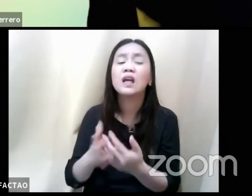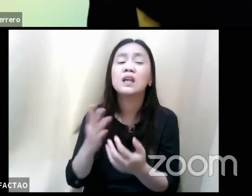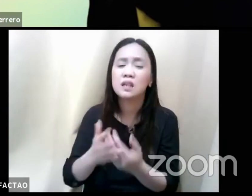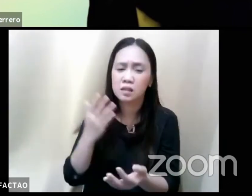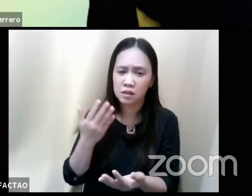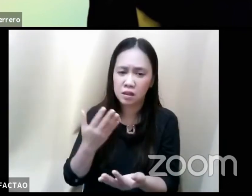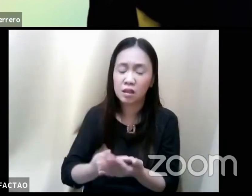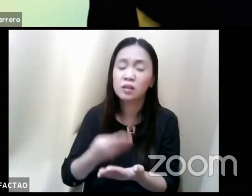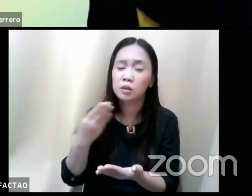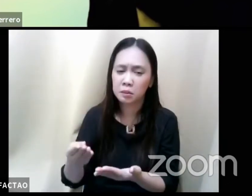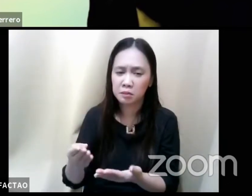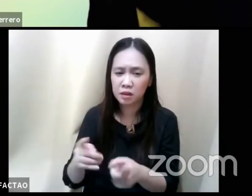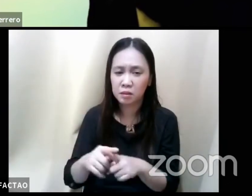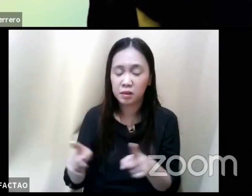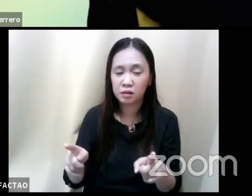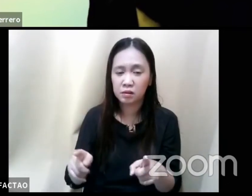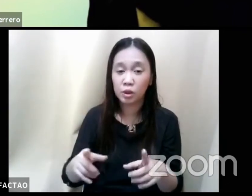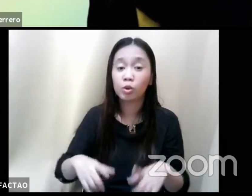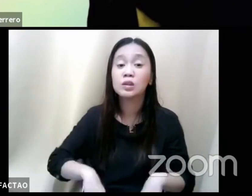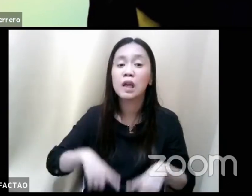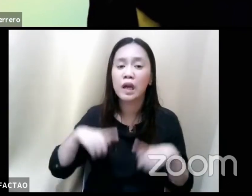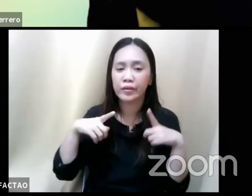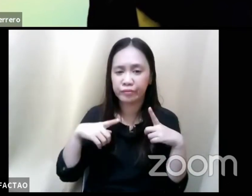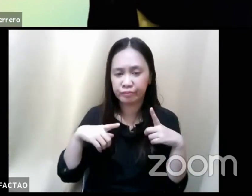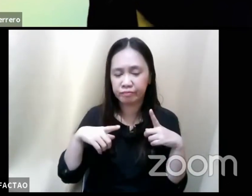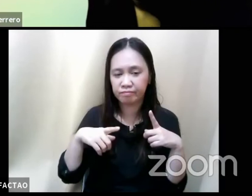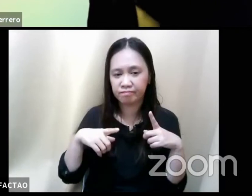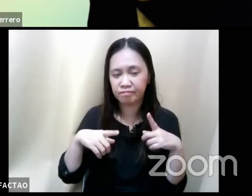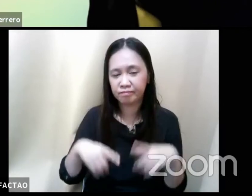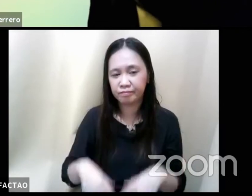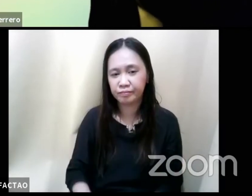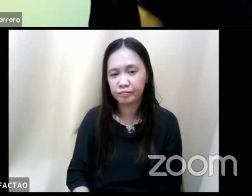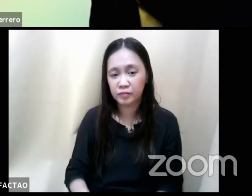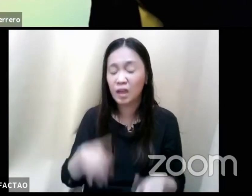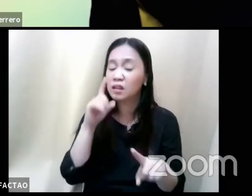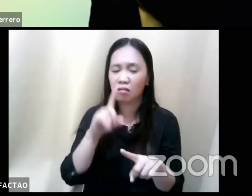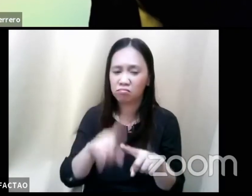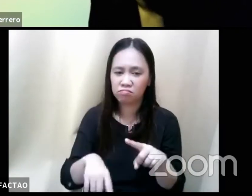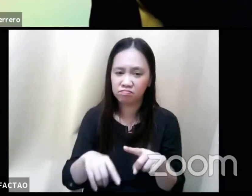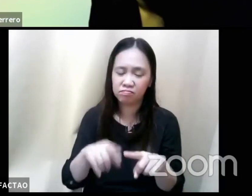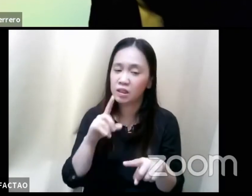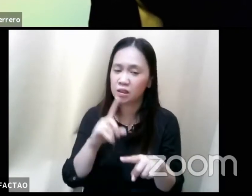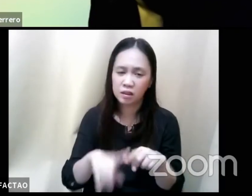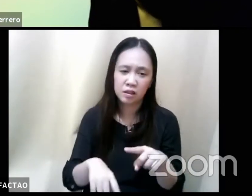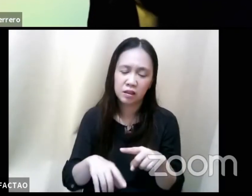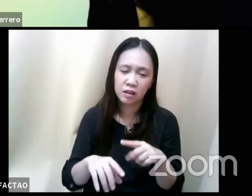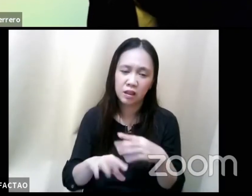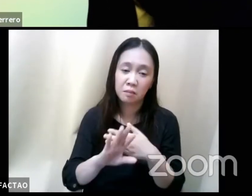yung buhay ng tao, yun ang hindi natin kayang mapantayan at mapalitan.